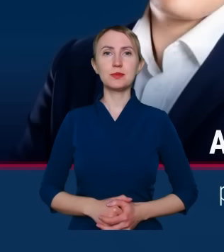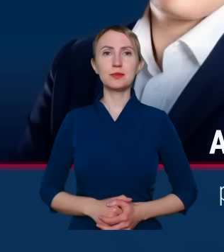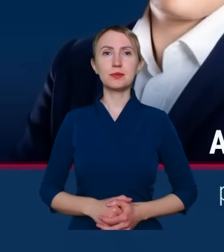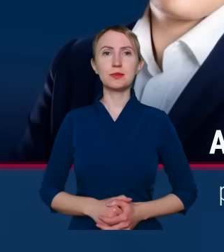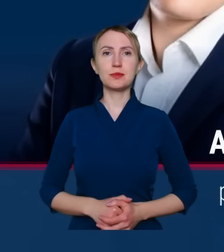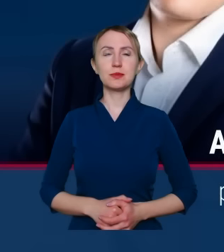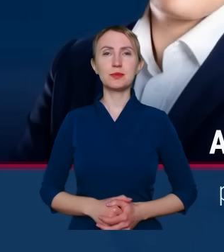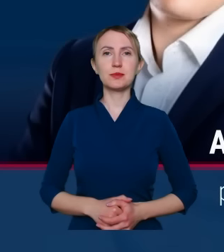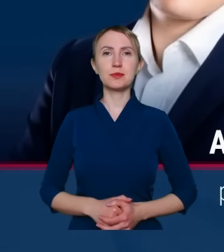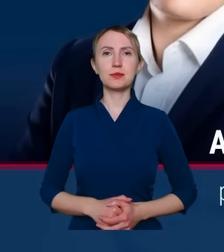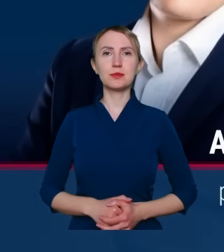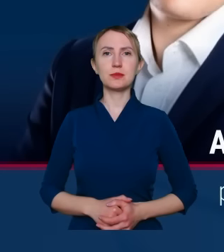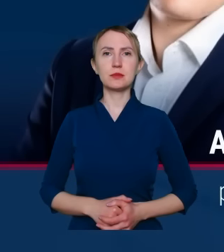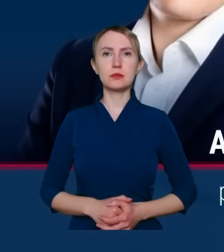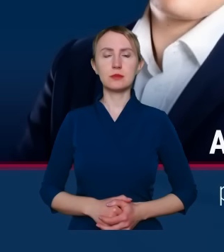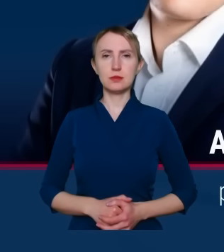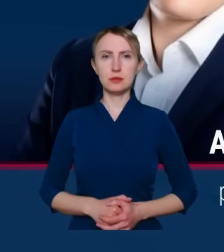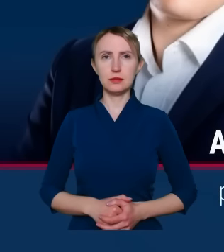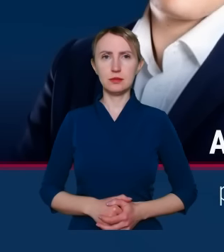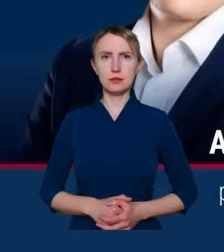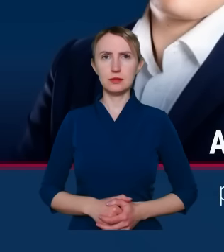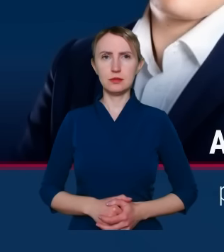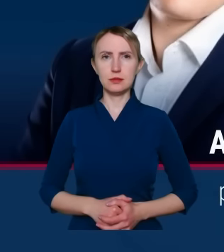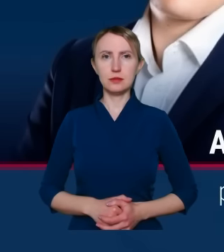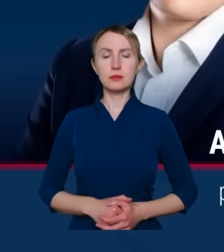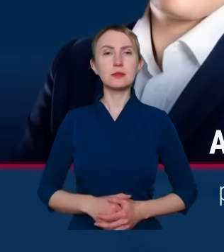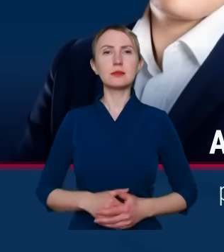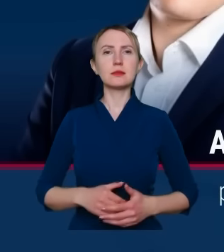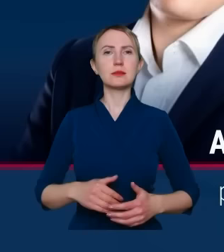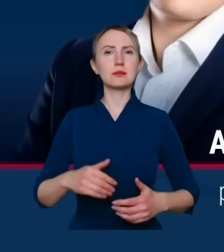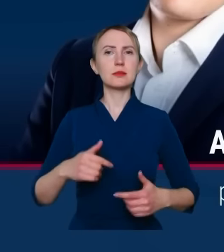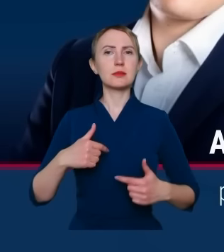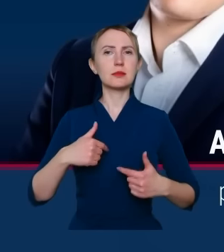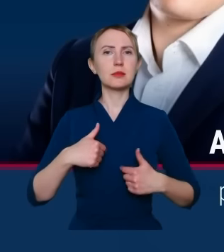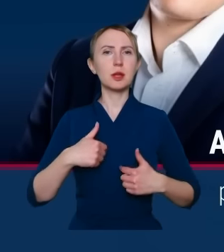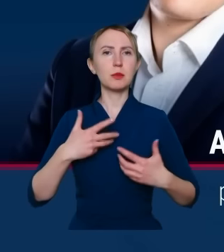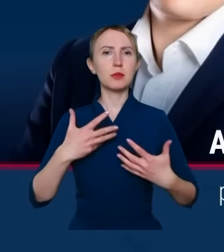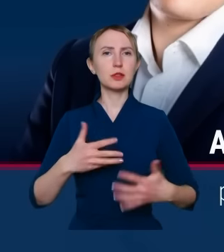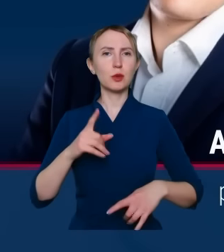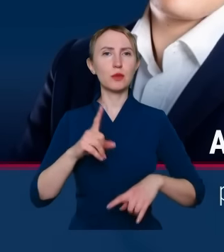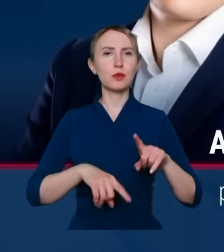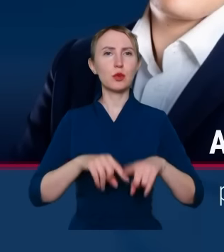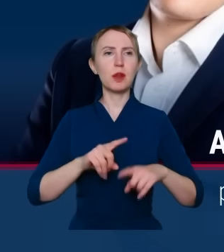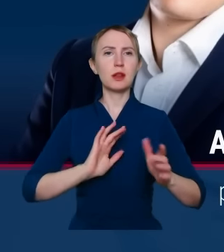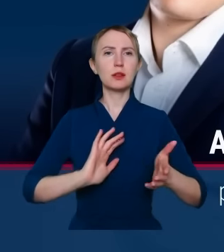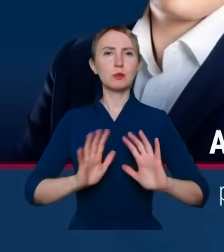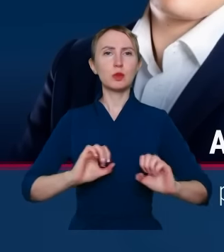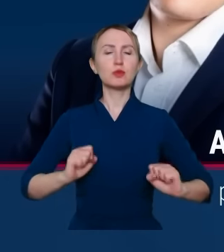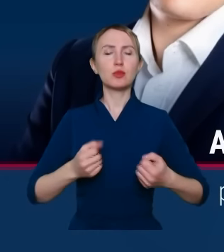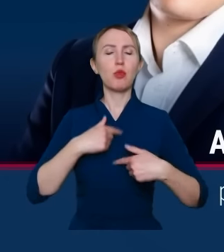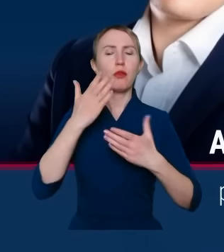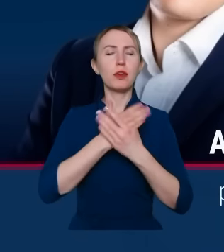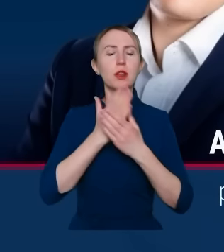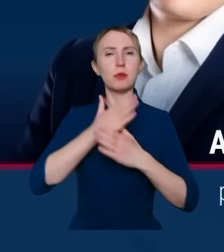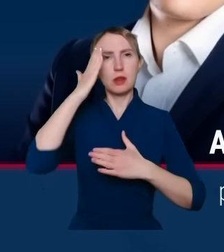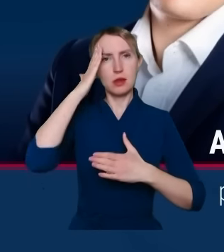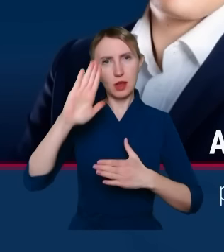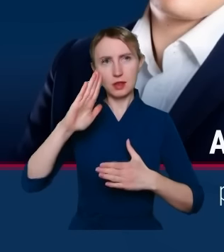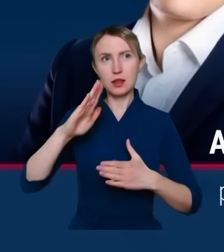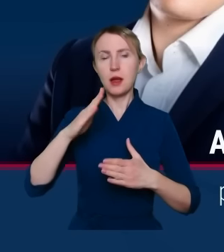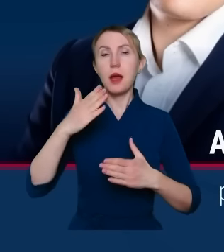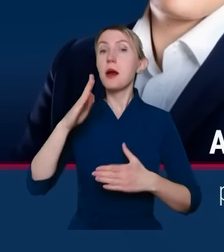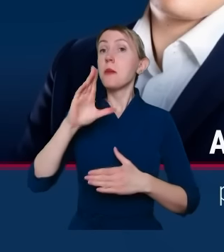sejmu Ja bym wolał normalnie to wiesz no normalnym trybem działać no bo firmy nie znam Barbara łabęcka ja nie wiem kto